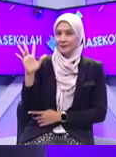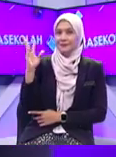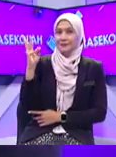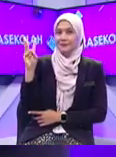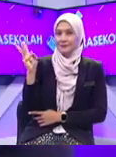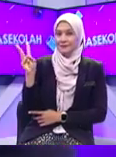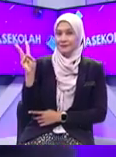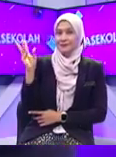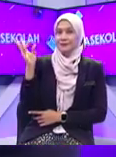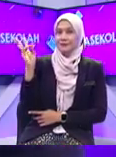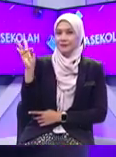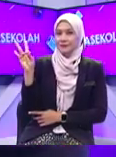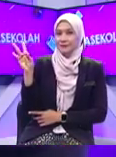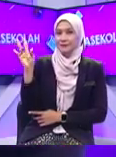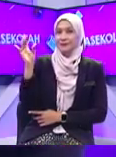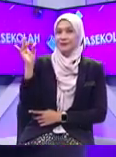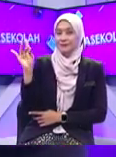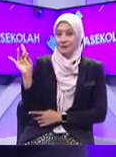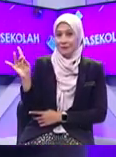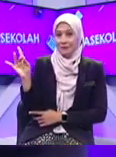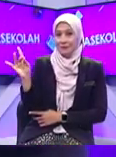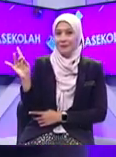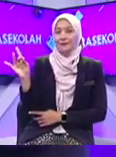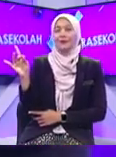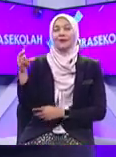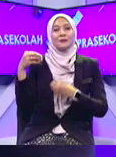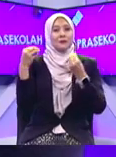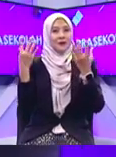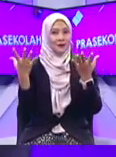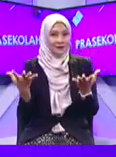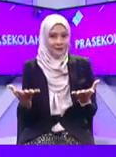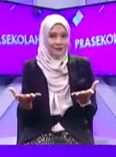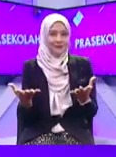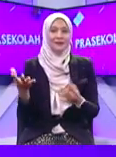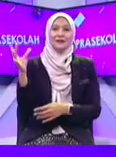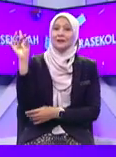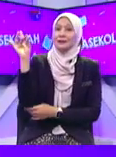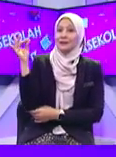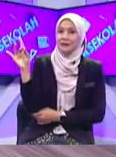16 17 18 Cikgu banyak